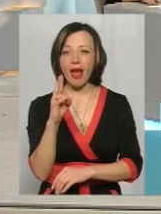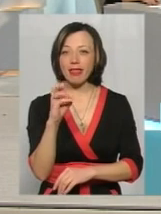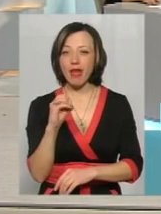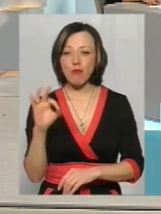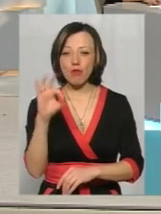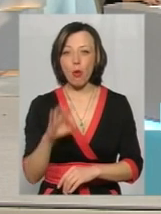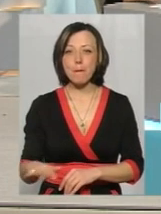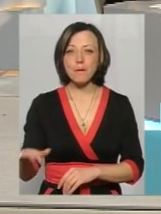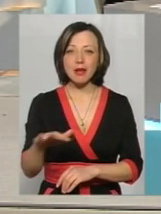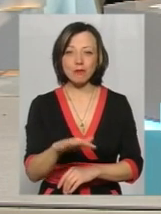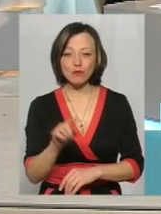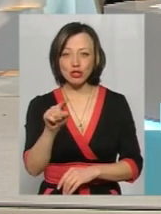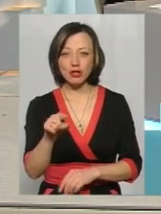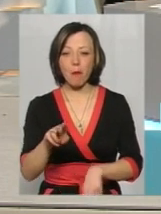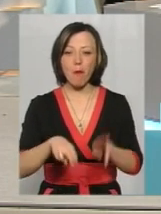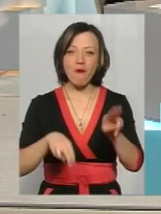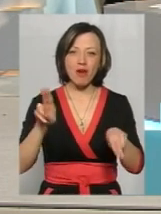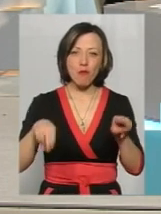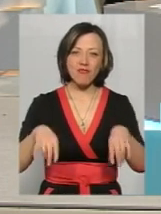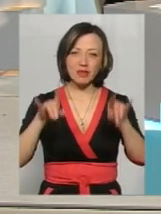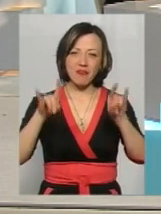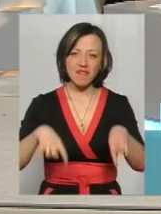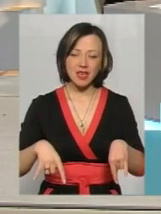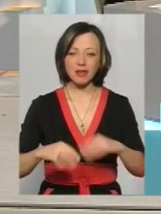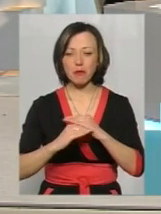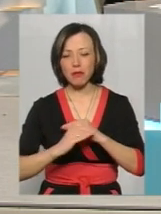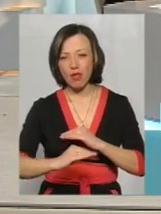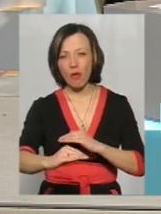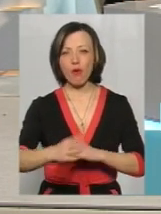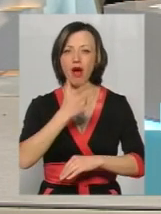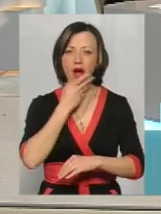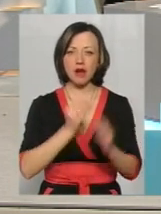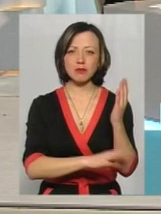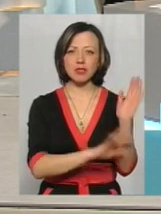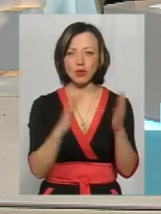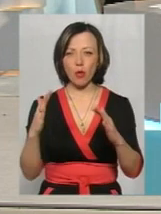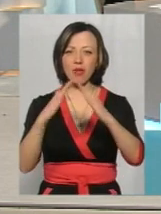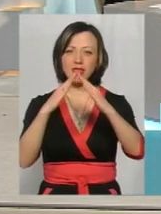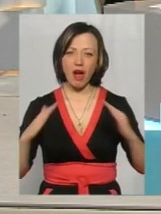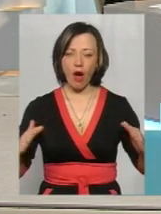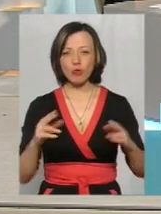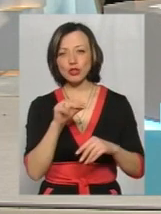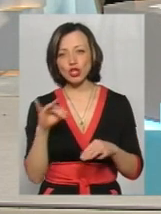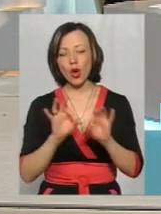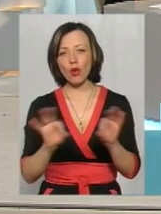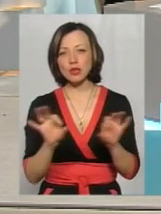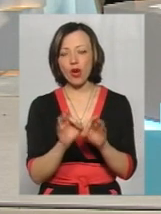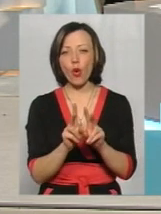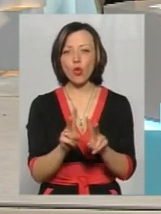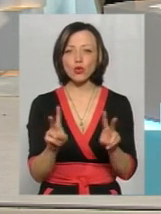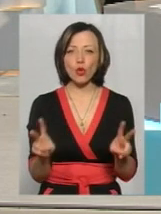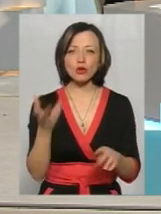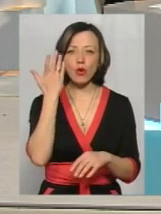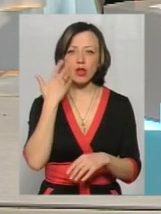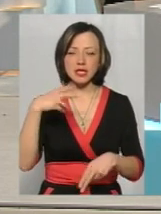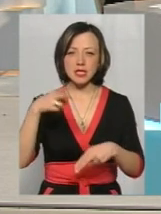приміщення, яке там з пофарбованими вікнами, підлогою, з гарним садком, там, дахом, чи розказувати про ті речі, хтось там